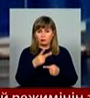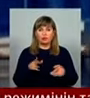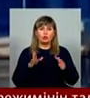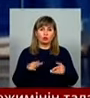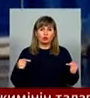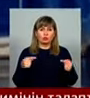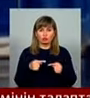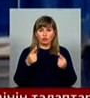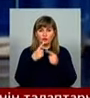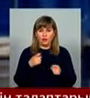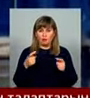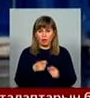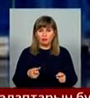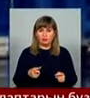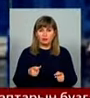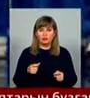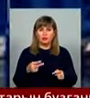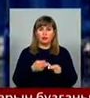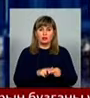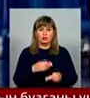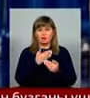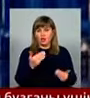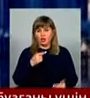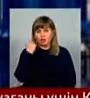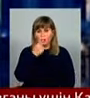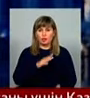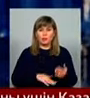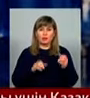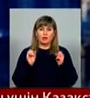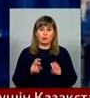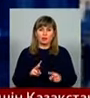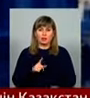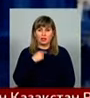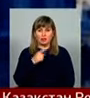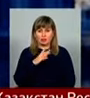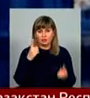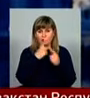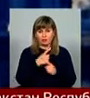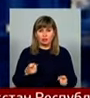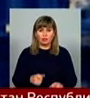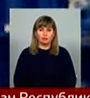источники информации. Эти меры продиктованы вашей личной безопасностью, говорится в сообщении.